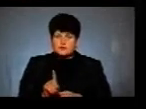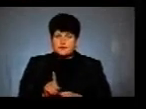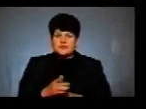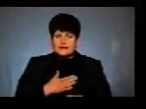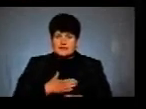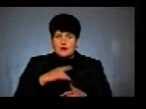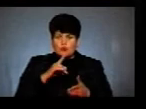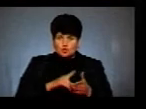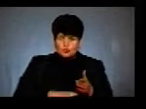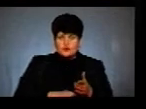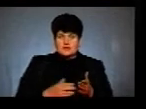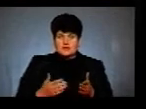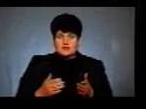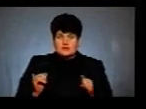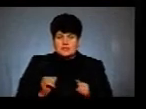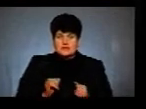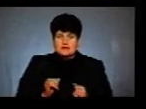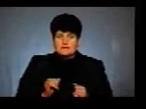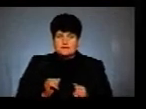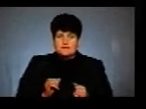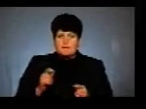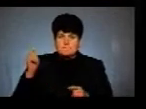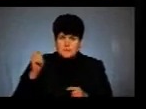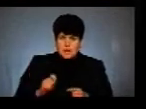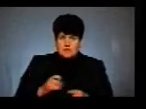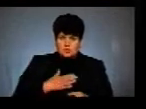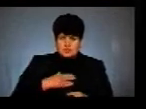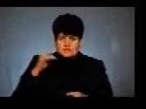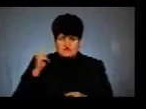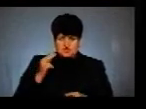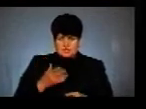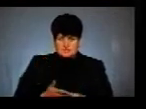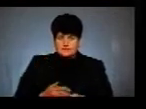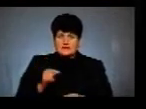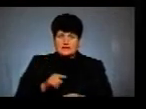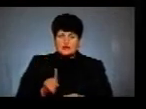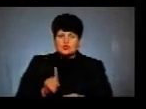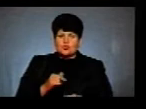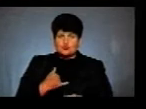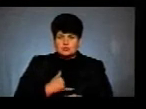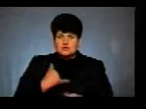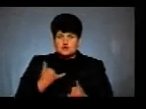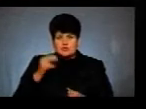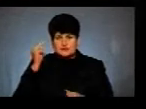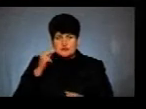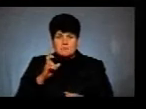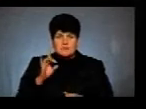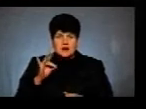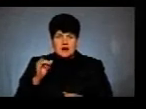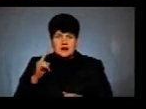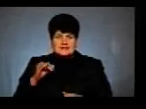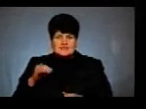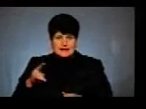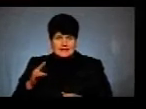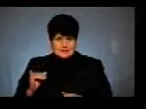нам довірили, повірили і приїхали до нас навчатися. Те, що в нас сьогодні навчаються бразильці, те, що